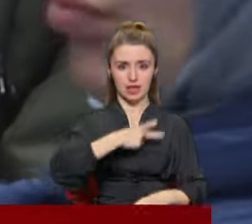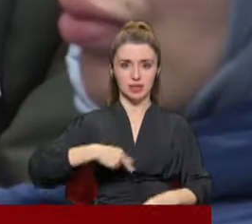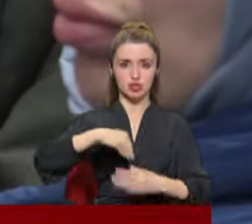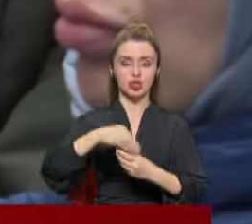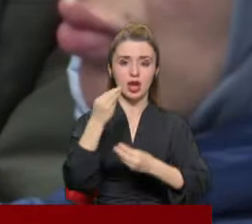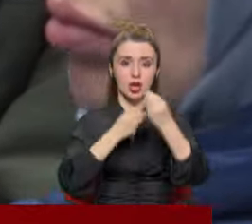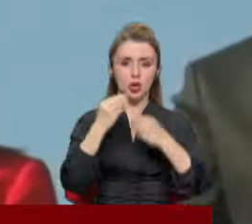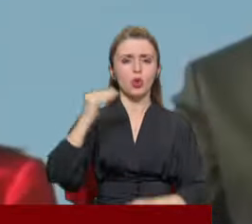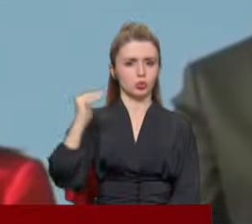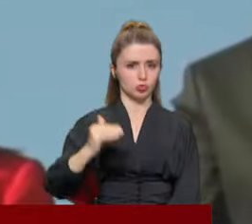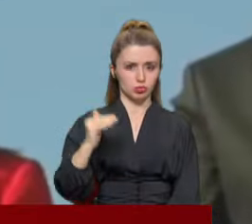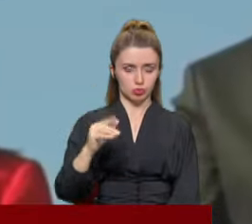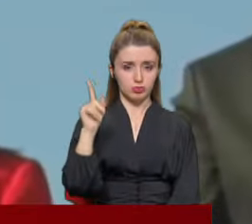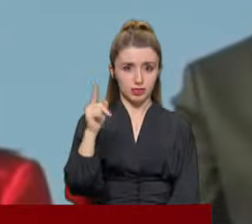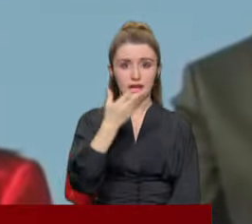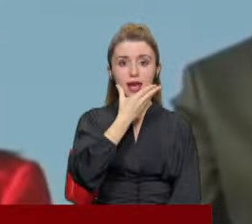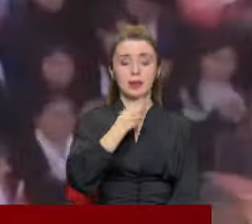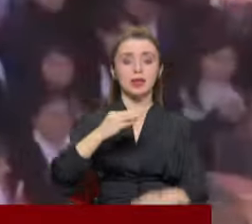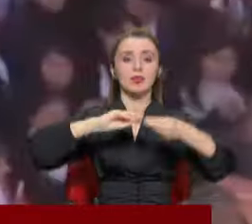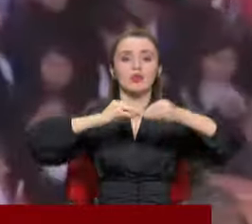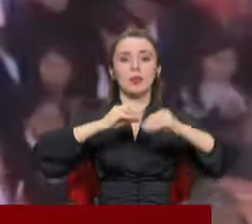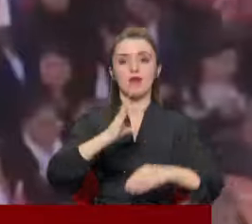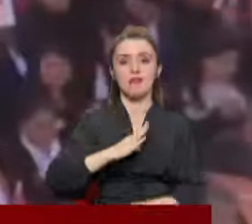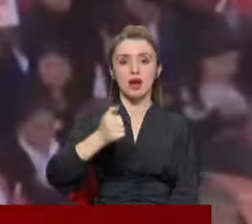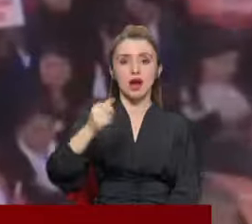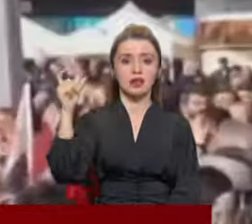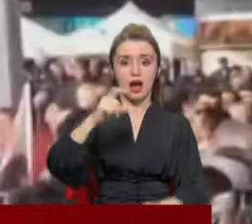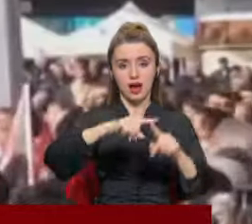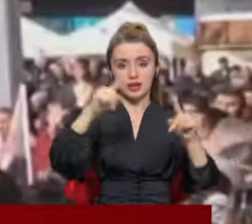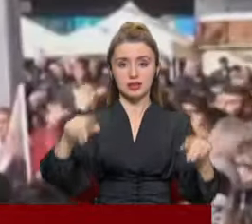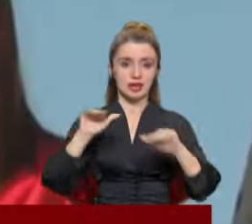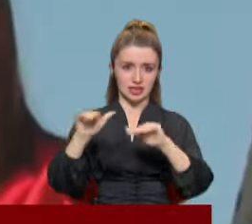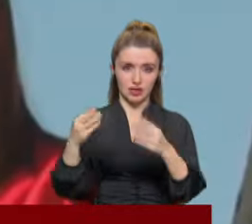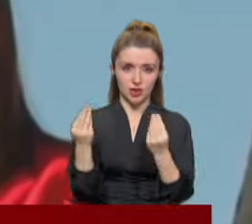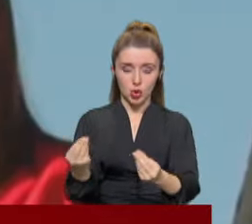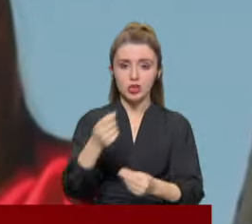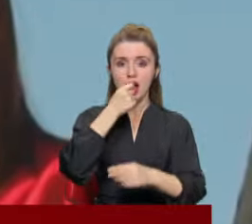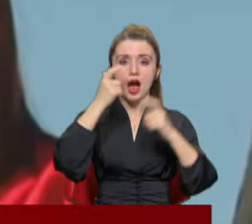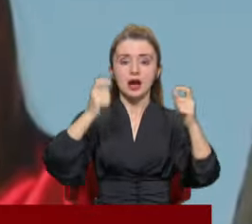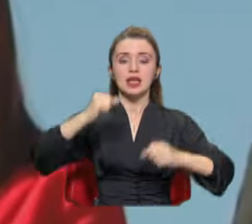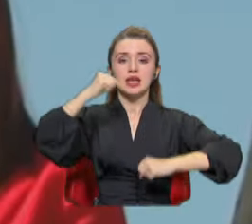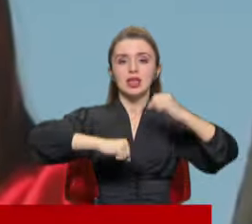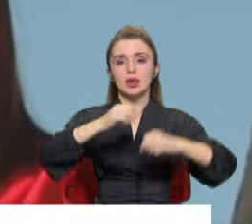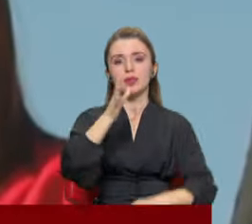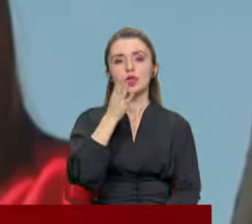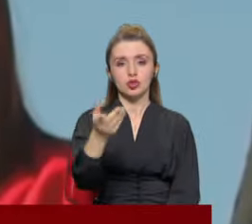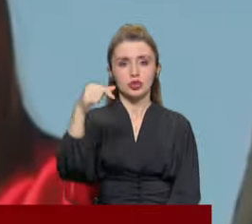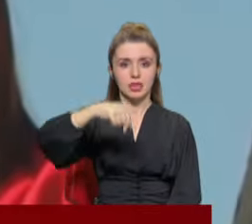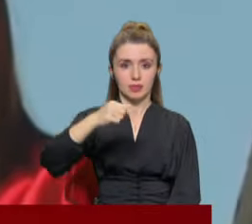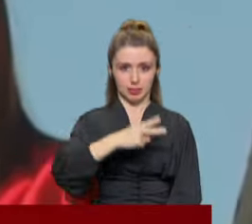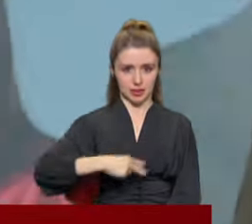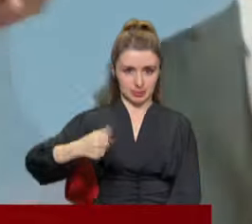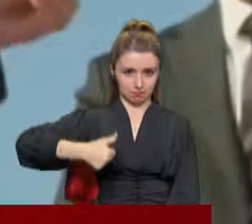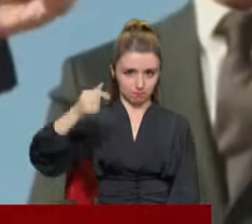yerler. Fiyat çok uygundur. Bir de emekli sorunu var. 6 aydır destek oluyoruz. Ankara'daki rakibimiz biliyorsunuz şu anda